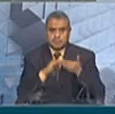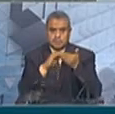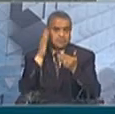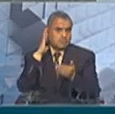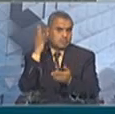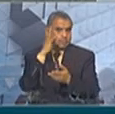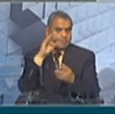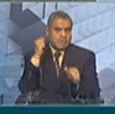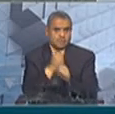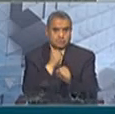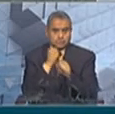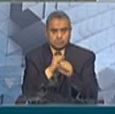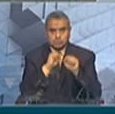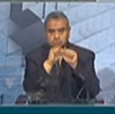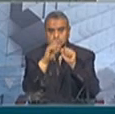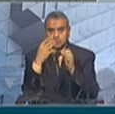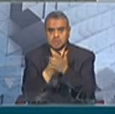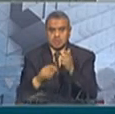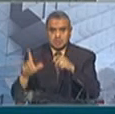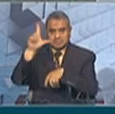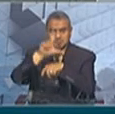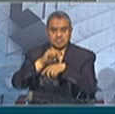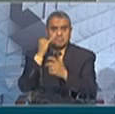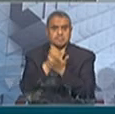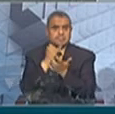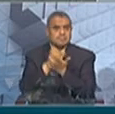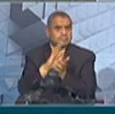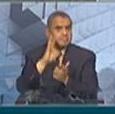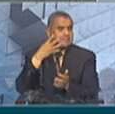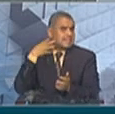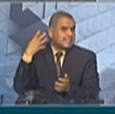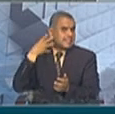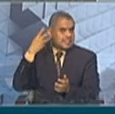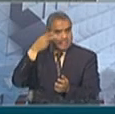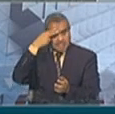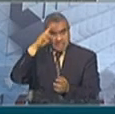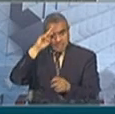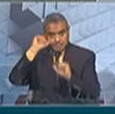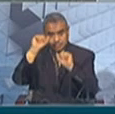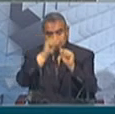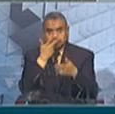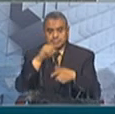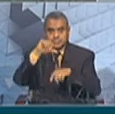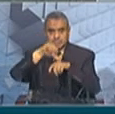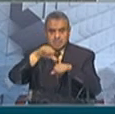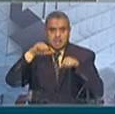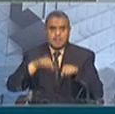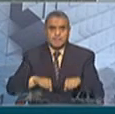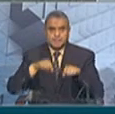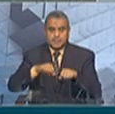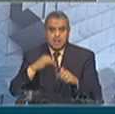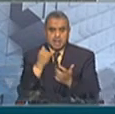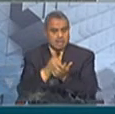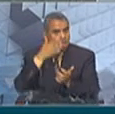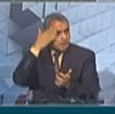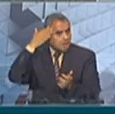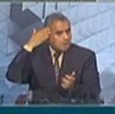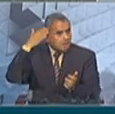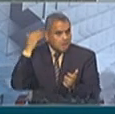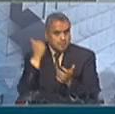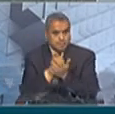المناصب السيادية للدولة الليبية وأماكن تواجد مقرات الأجهزة السيادية